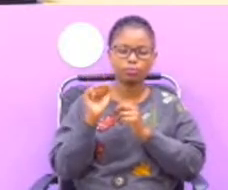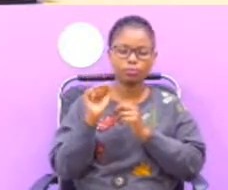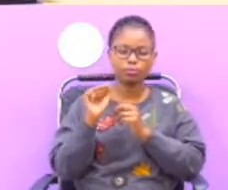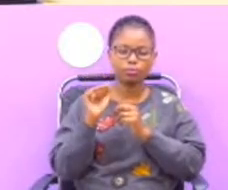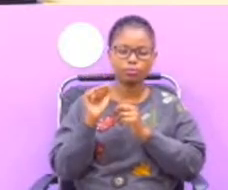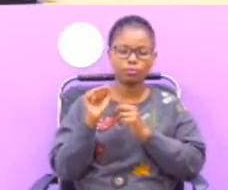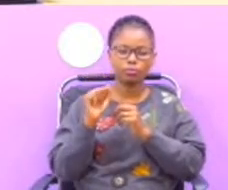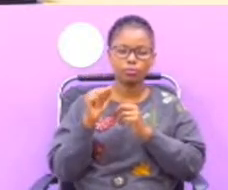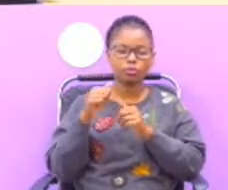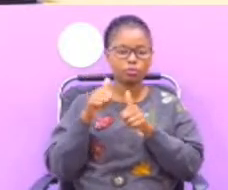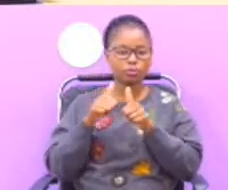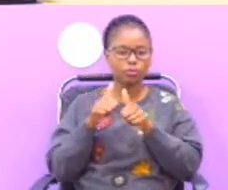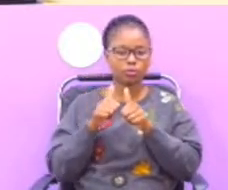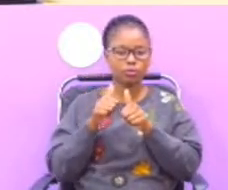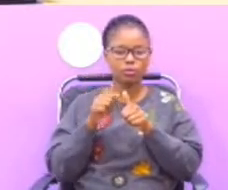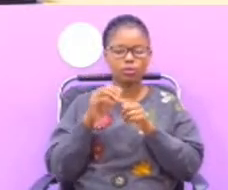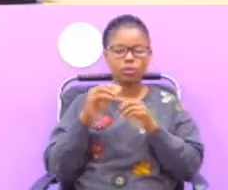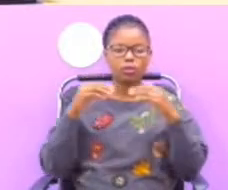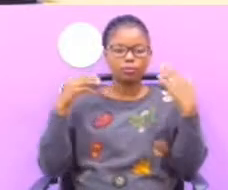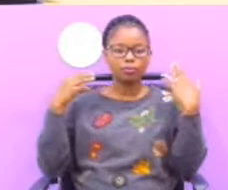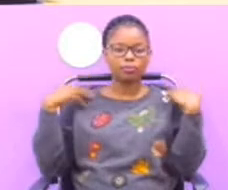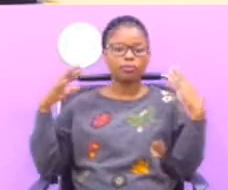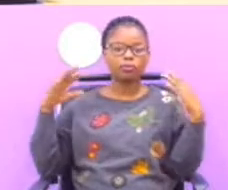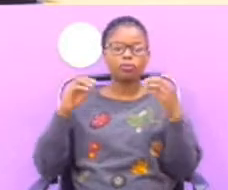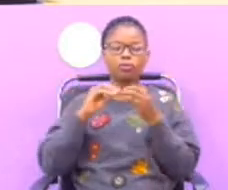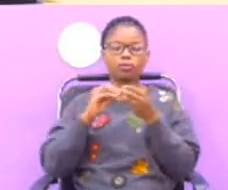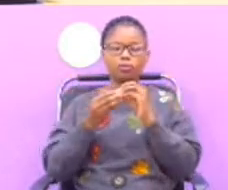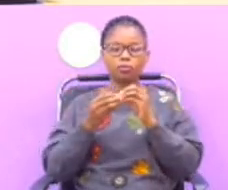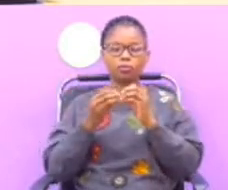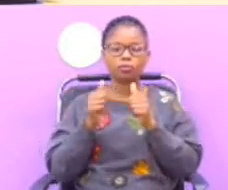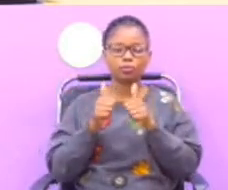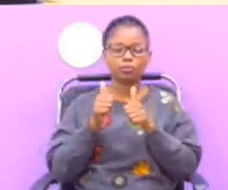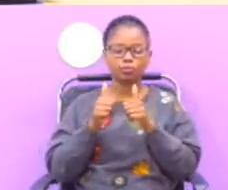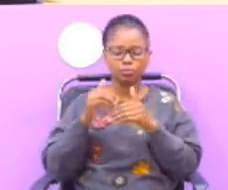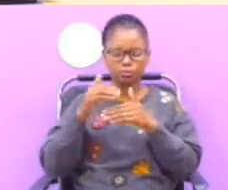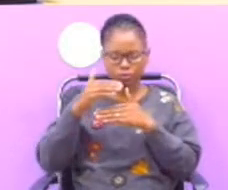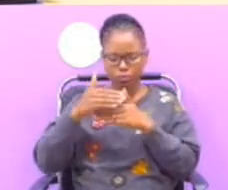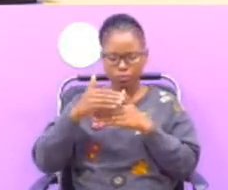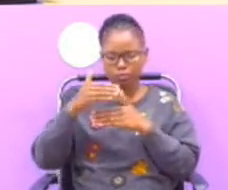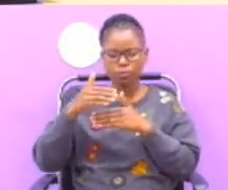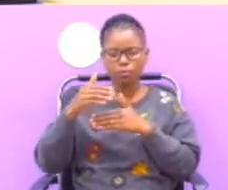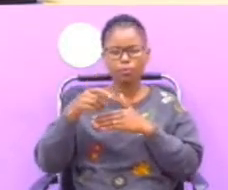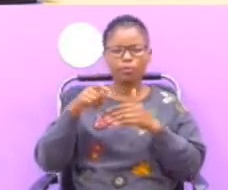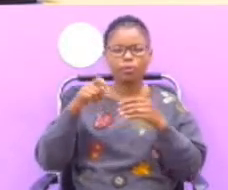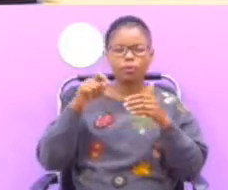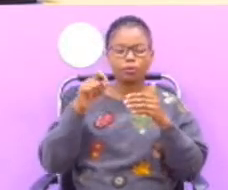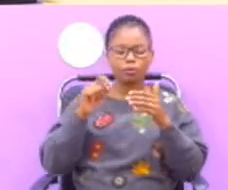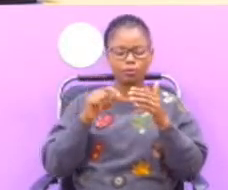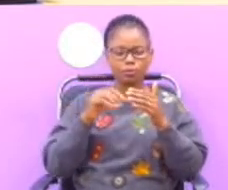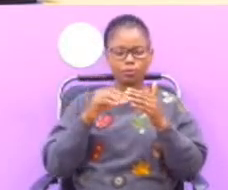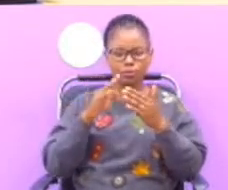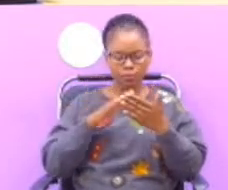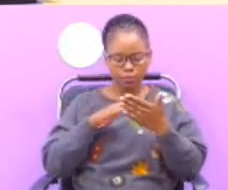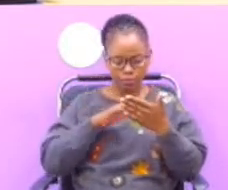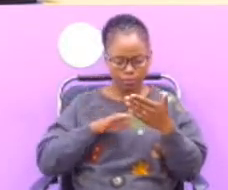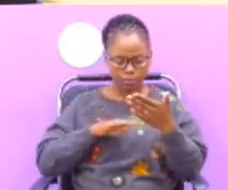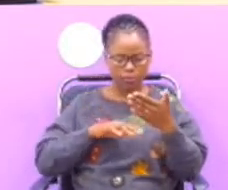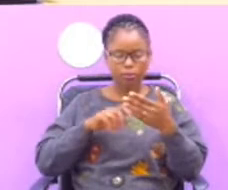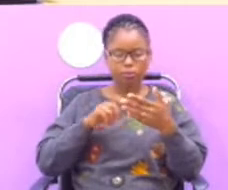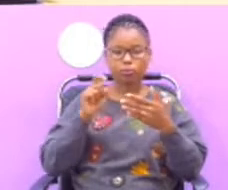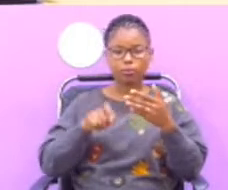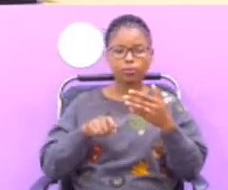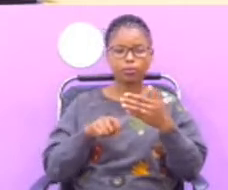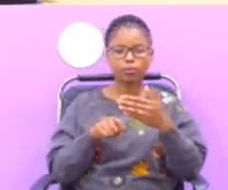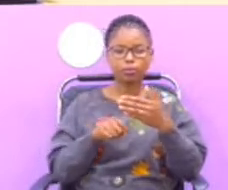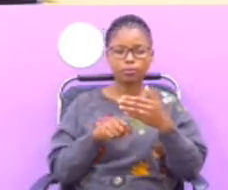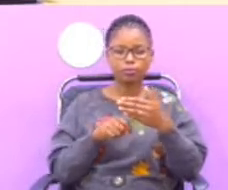muraika wa kaigana ona tutatarite twi wa kaigana kana twi wa kaigana twambe tutare twambe tuthome maundu maiganona